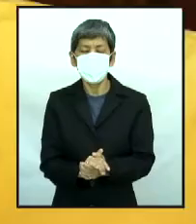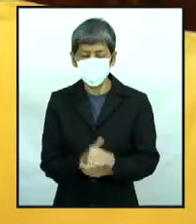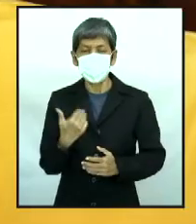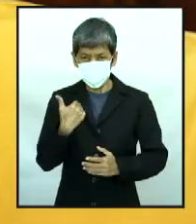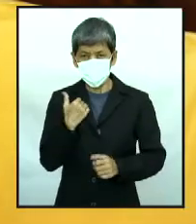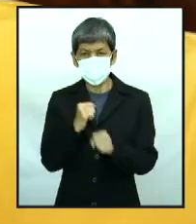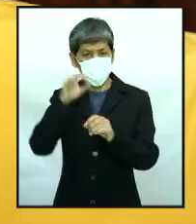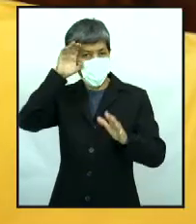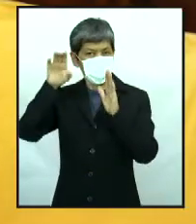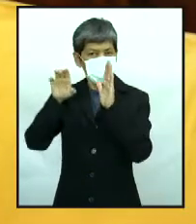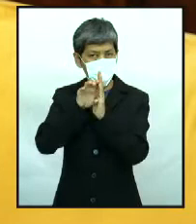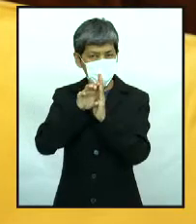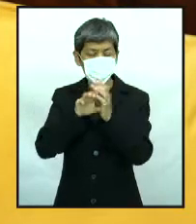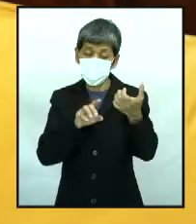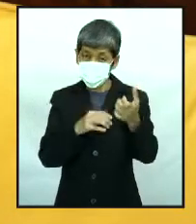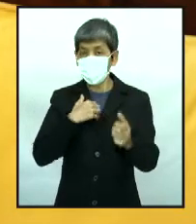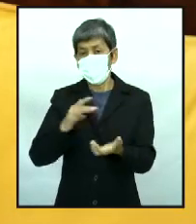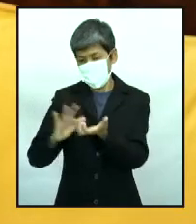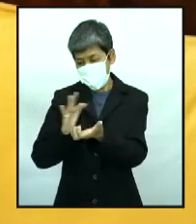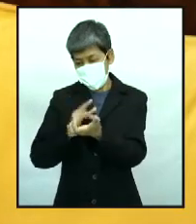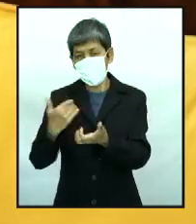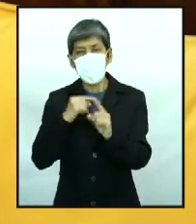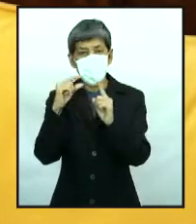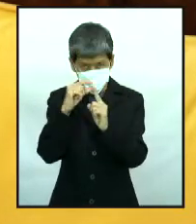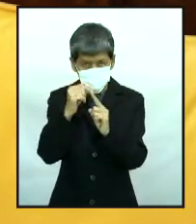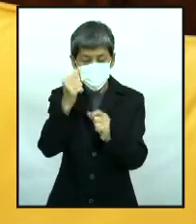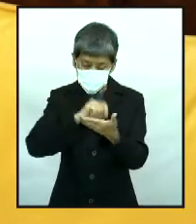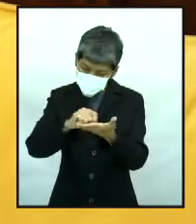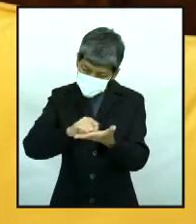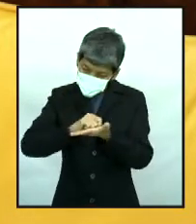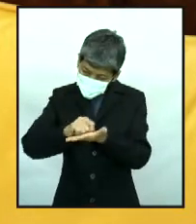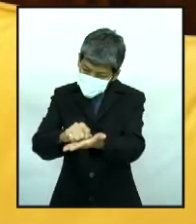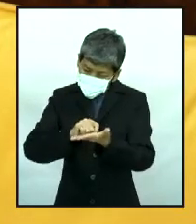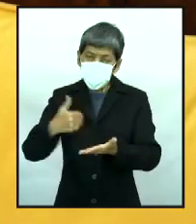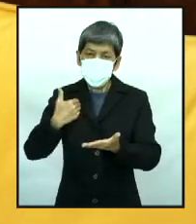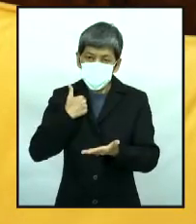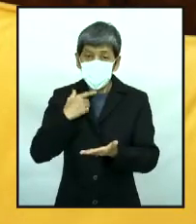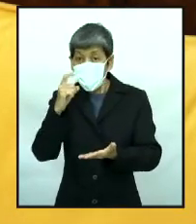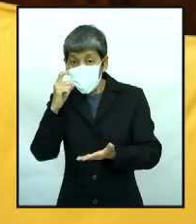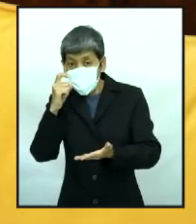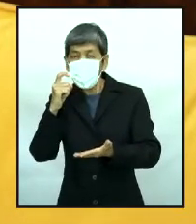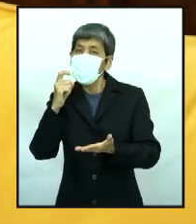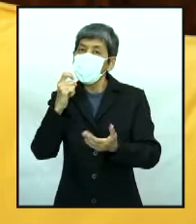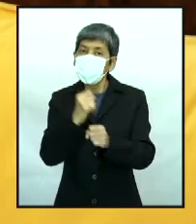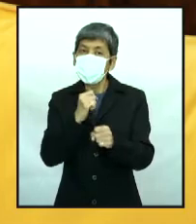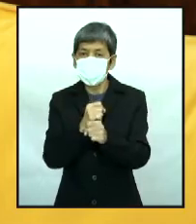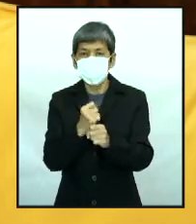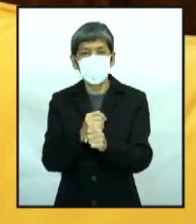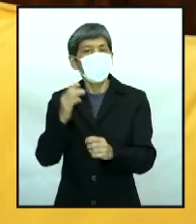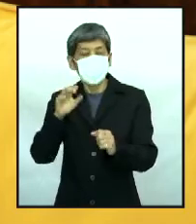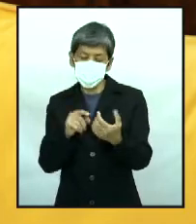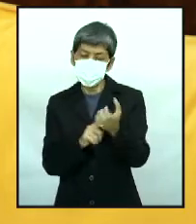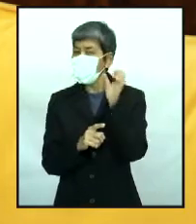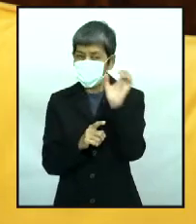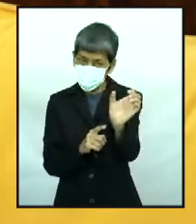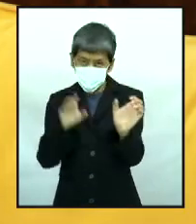าก็จะใช้ภาพใช้มือถือบางทีเขาเขียนบางคำเขาเขียนได้เขาก็จะเขียนบางอันเขาไม่ได้เขาก็จะใช้คอมมือถือเขาแ